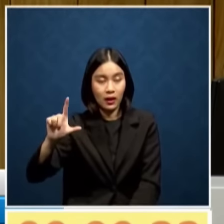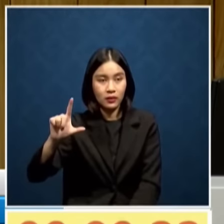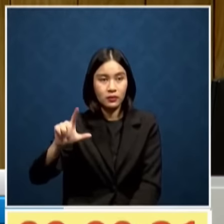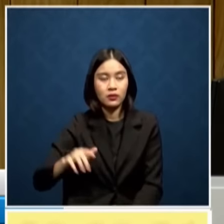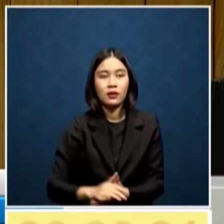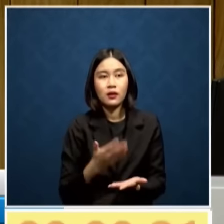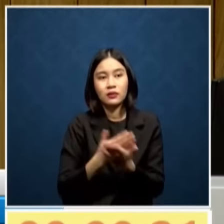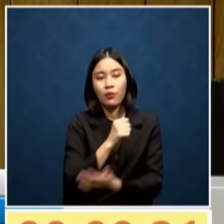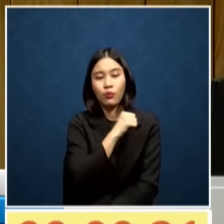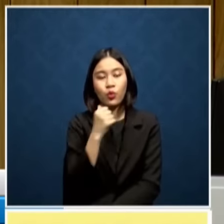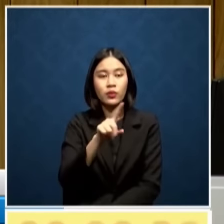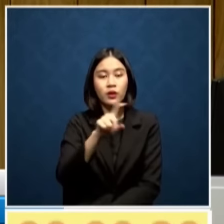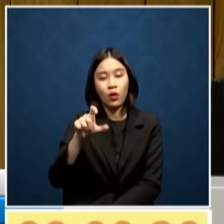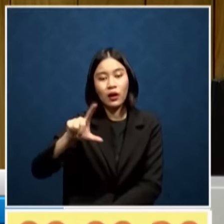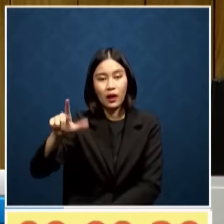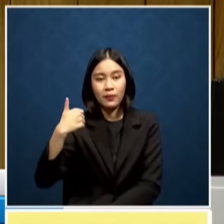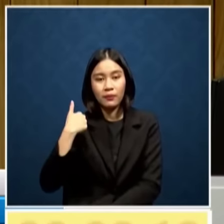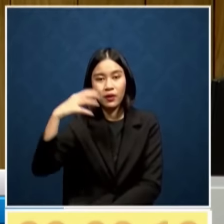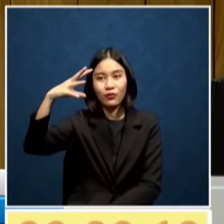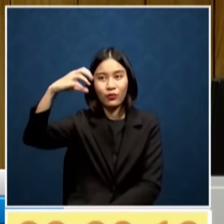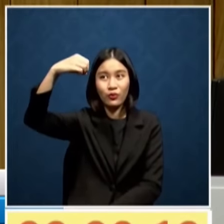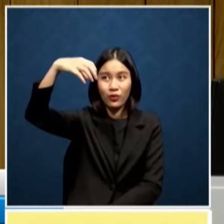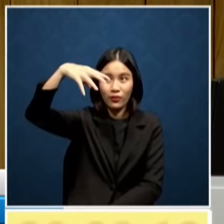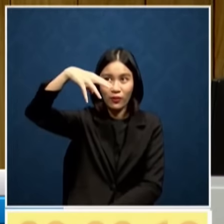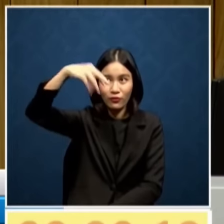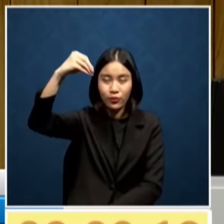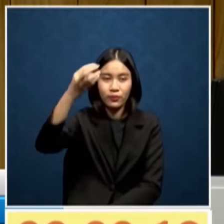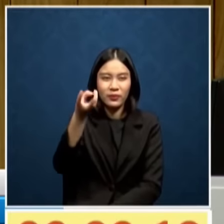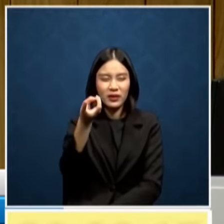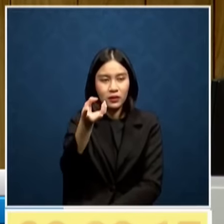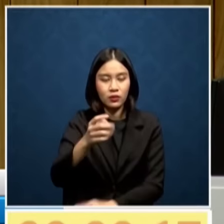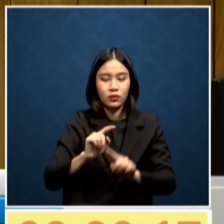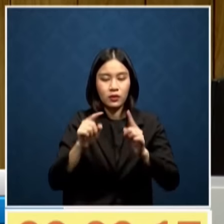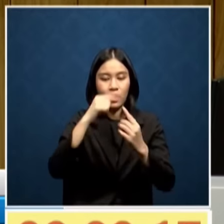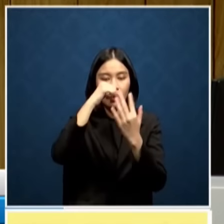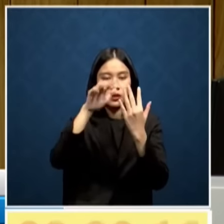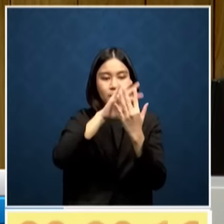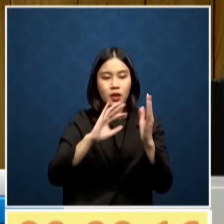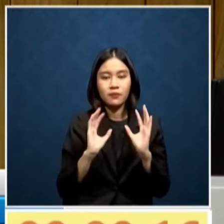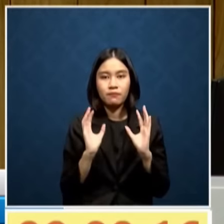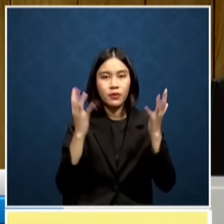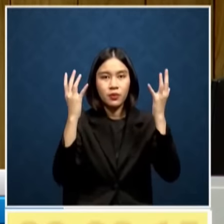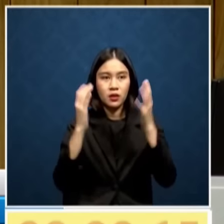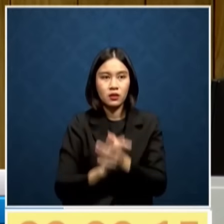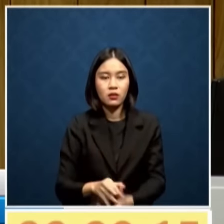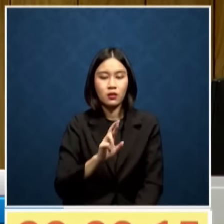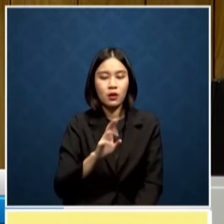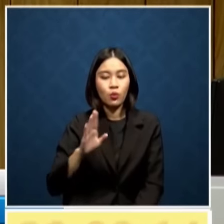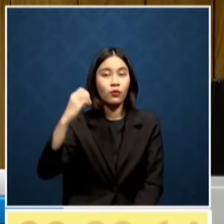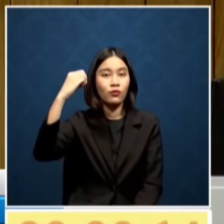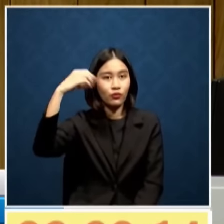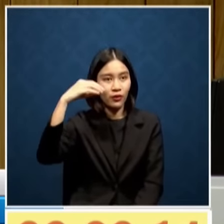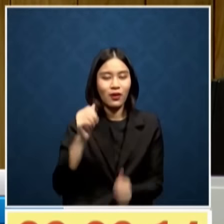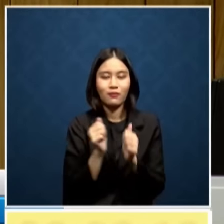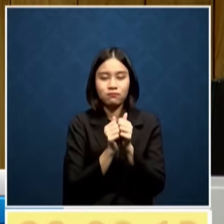นี่ยขาดทุนถึง100ล้านเลยนะแค่ไฟวุบเดียวนะอย่างนั้นนะอันนี้ก็เลยแต่ของไทยเนี่ยไม่เป็นของไทยเนี่ยมีระบบไฟฟ้าที่